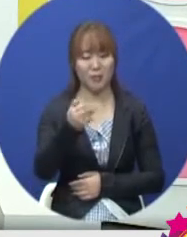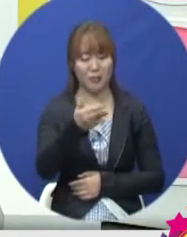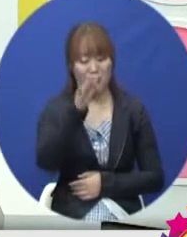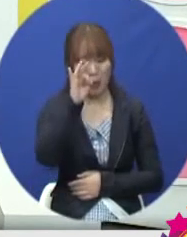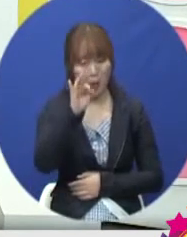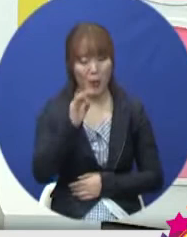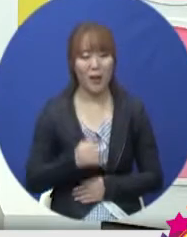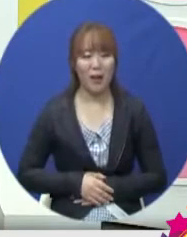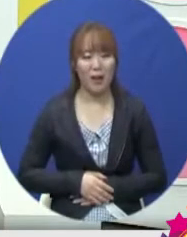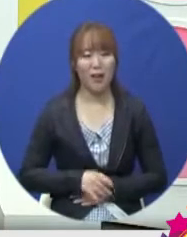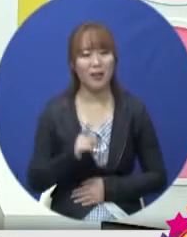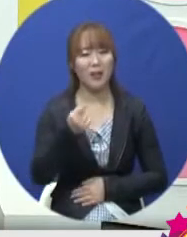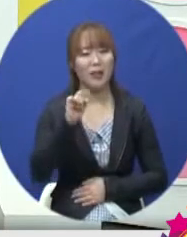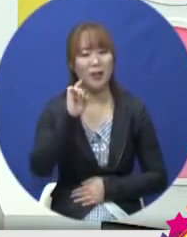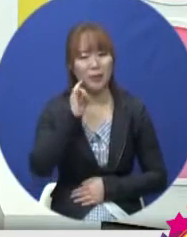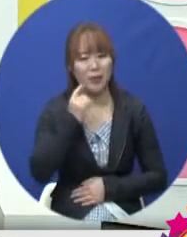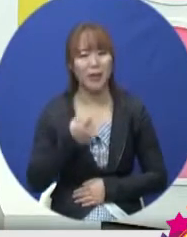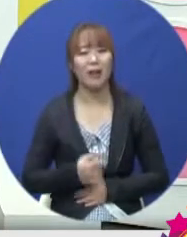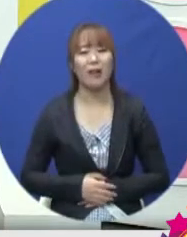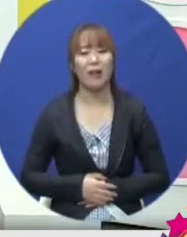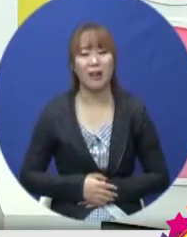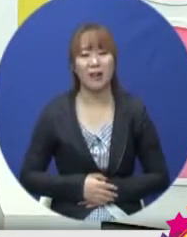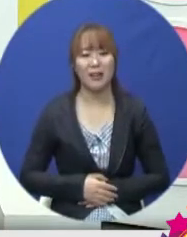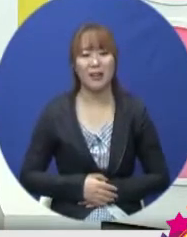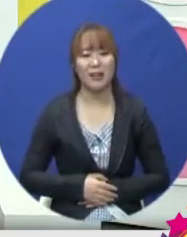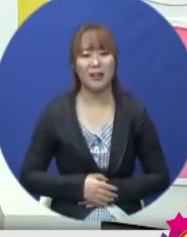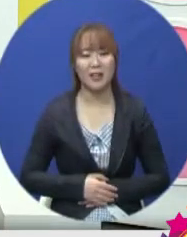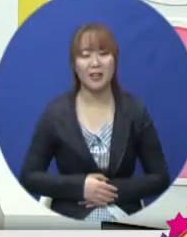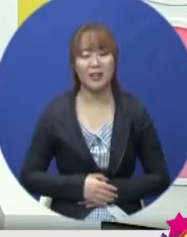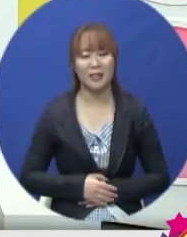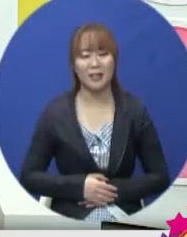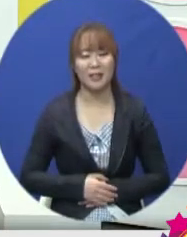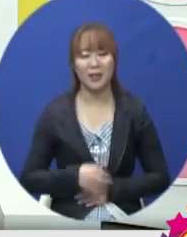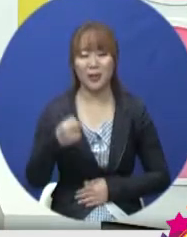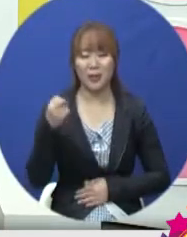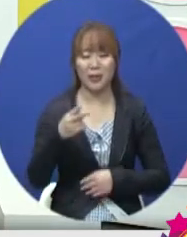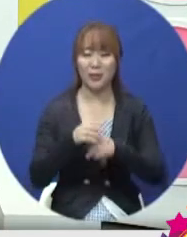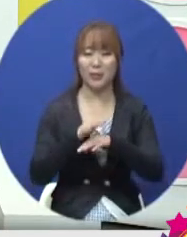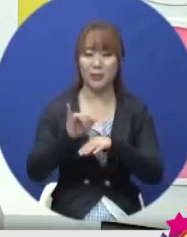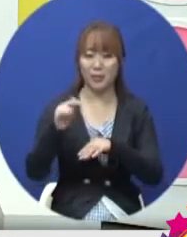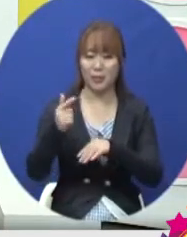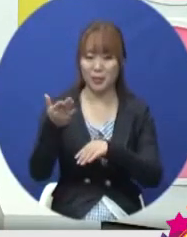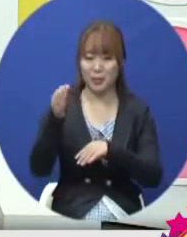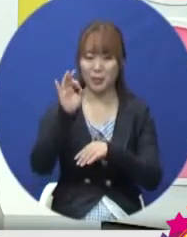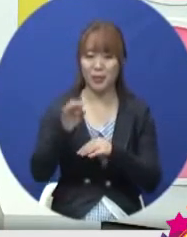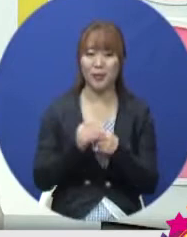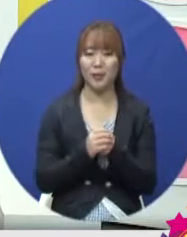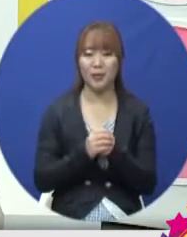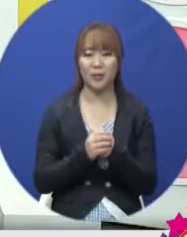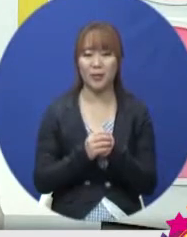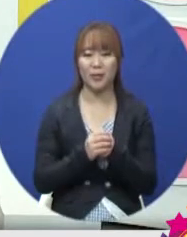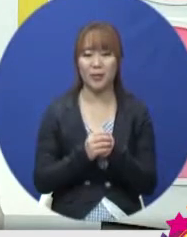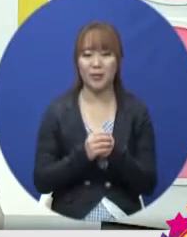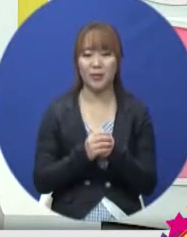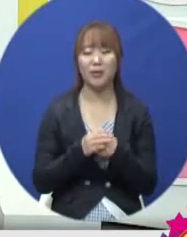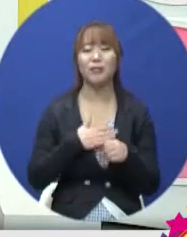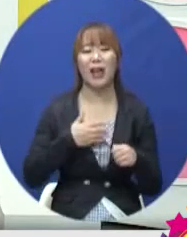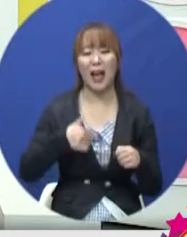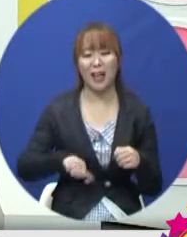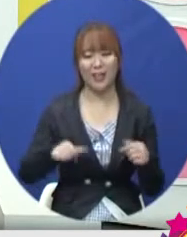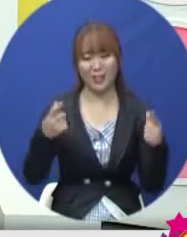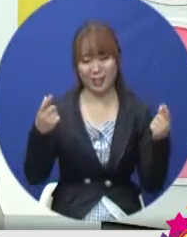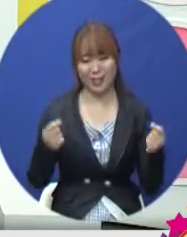네네. 저렇게 예쁠 수가 있을까? 아. 그리고 또 이제 손빈 씨는 네. 꼭 우리 아들